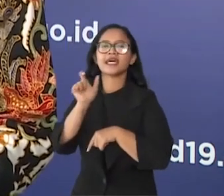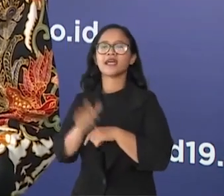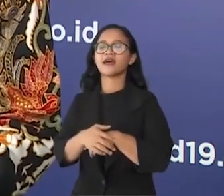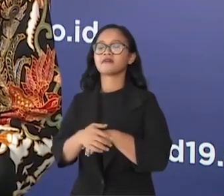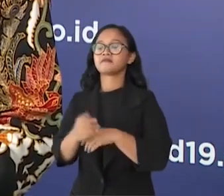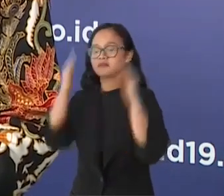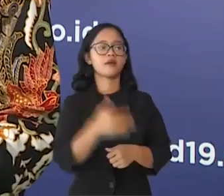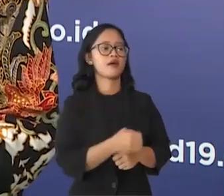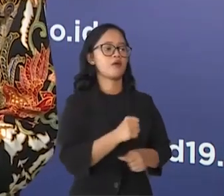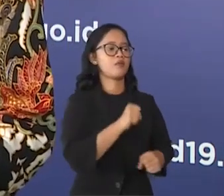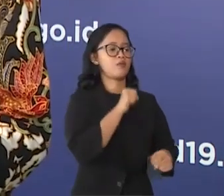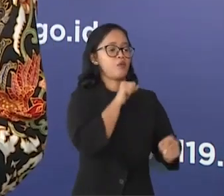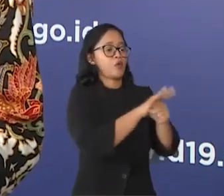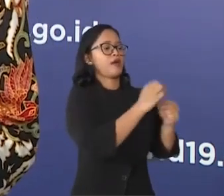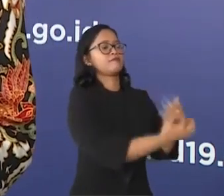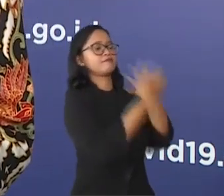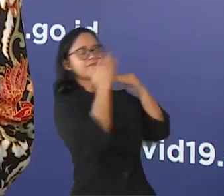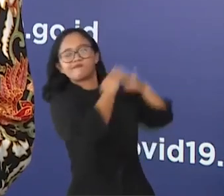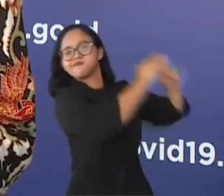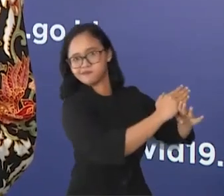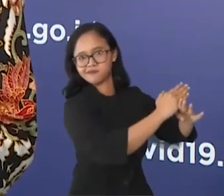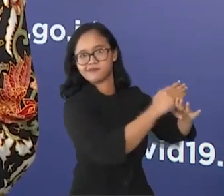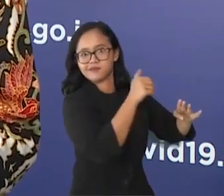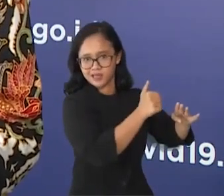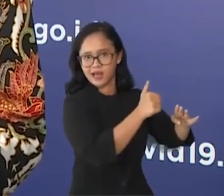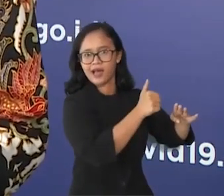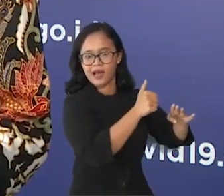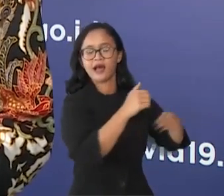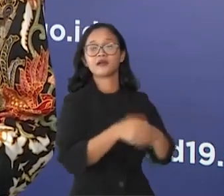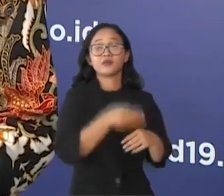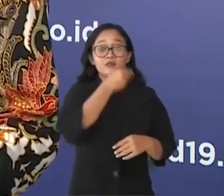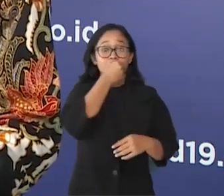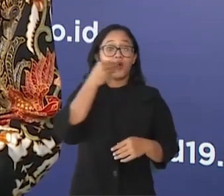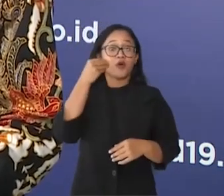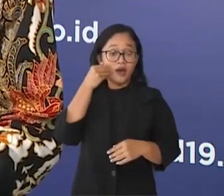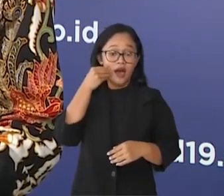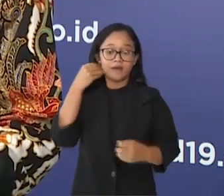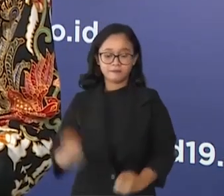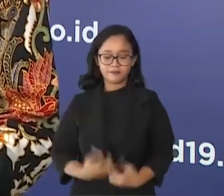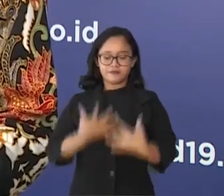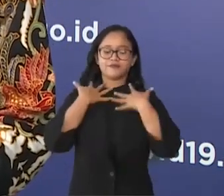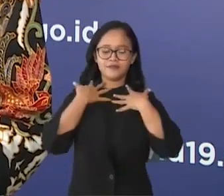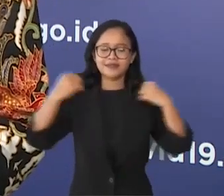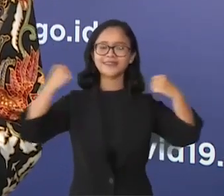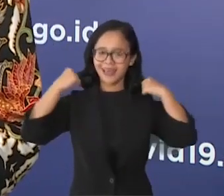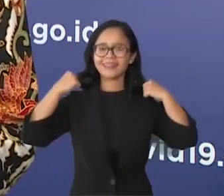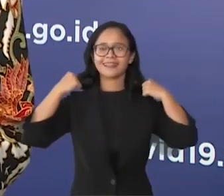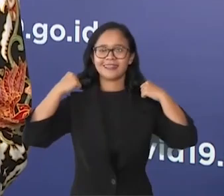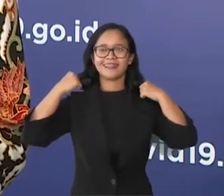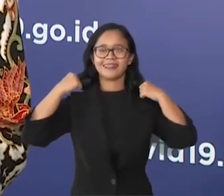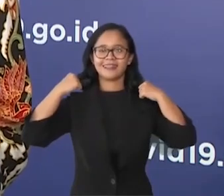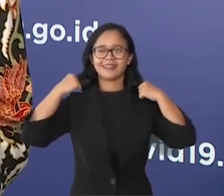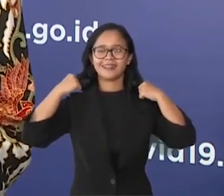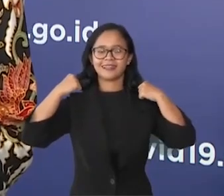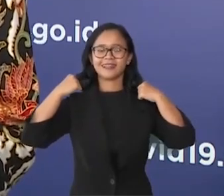bentuk ibadah. Aktivitas puasa akan menyebabkan kesehatan pada tubuh kita. Sumu